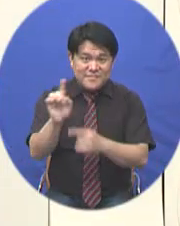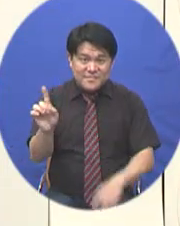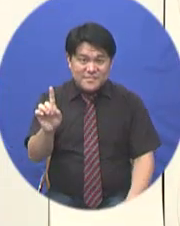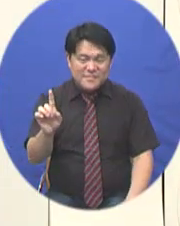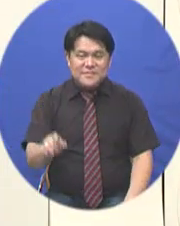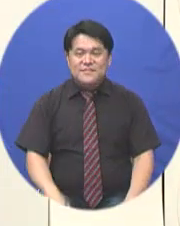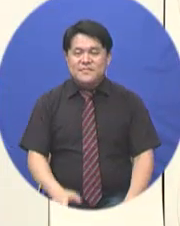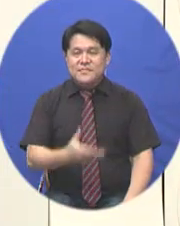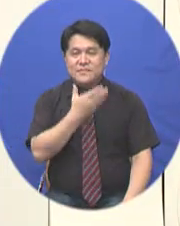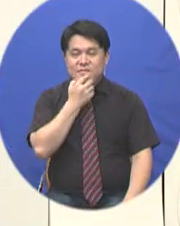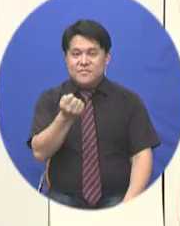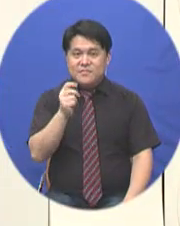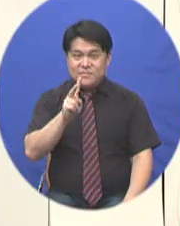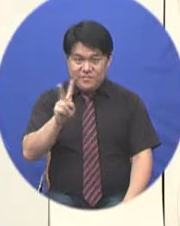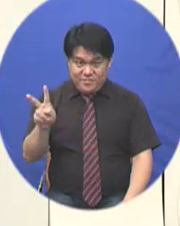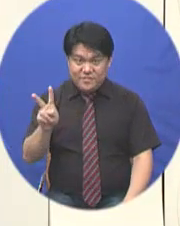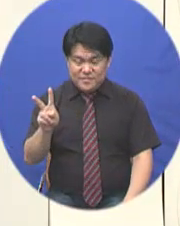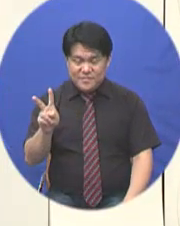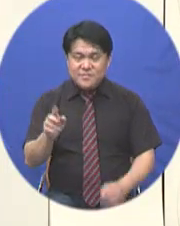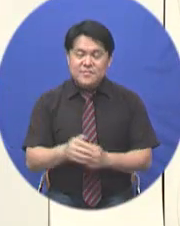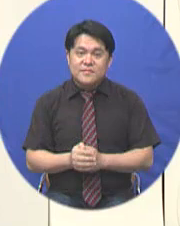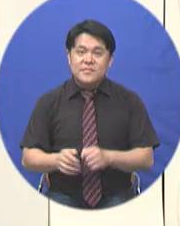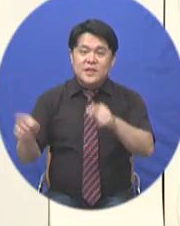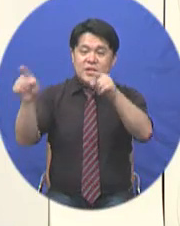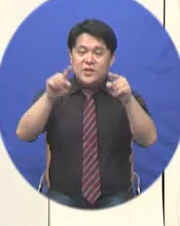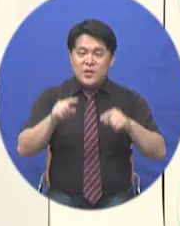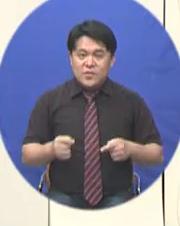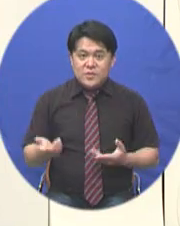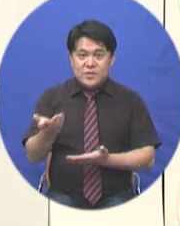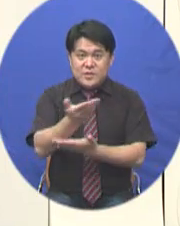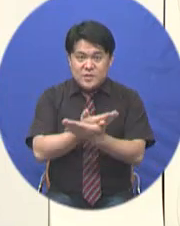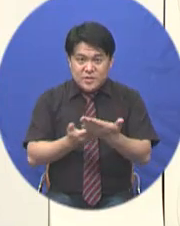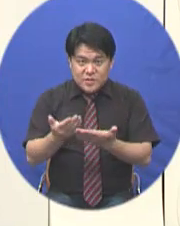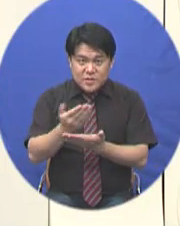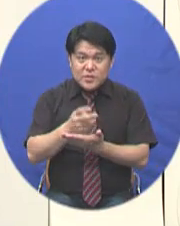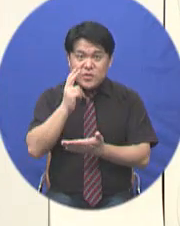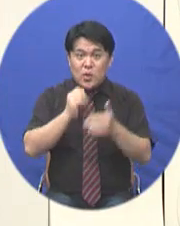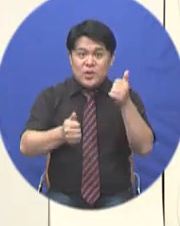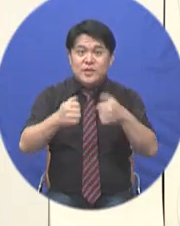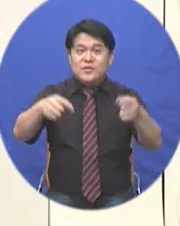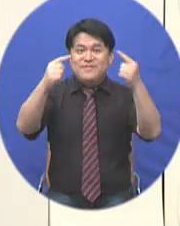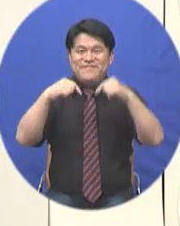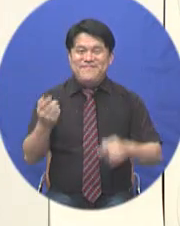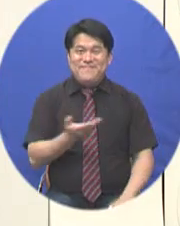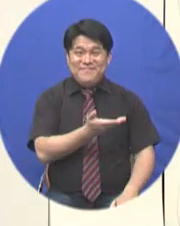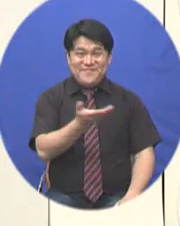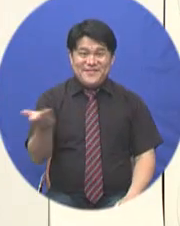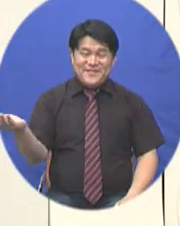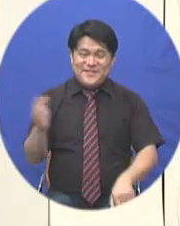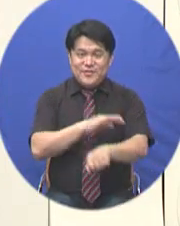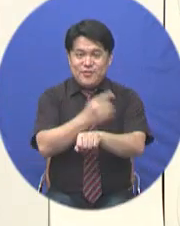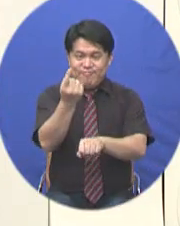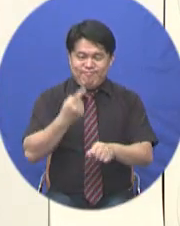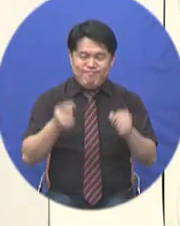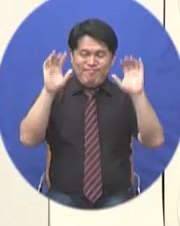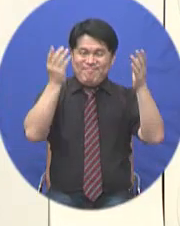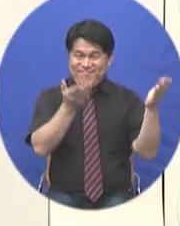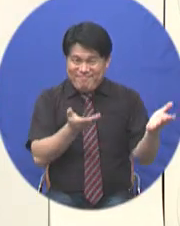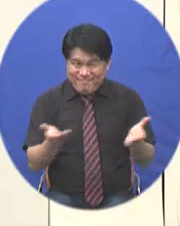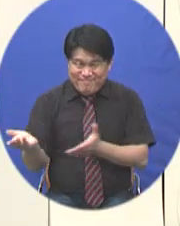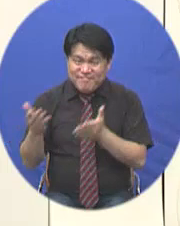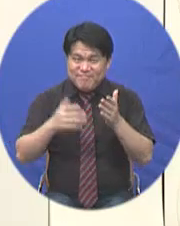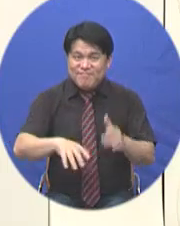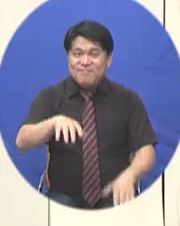보이는 방송 복지TV 생방송 전국 나눔 노래 자랑에 오신 여러분 환영합니다. 고향의